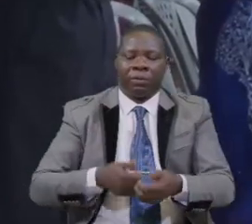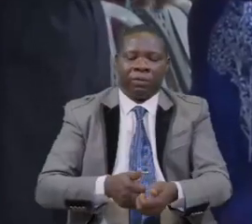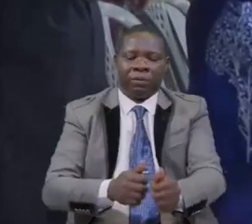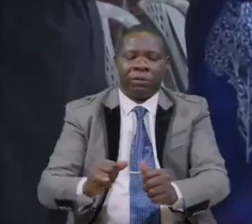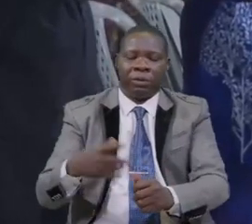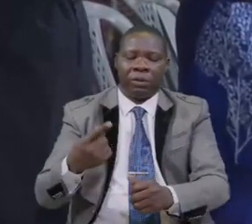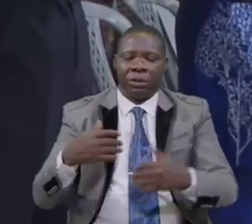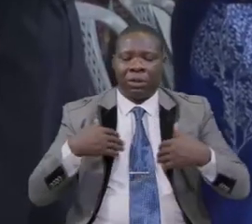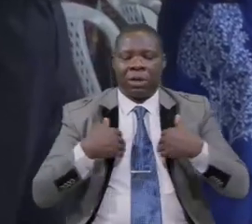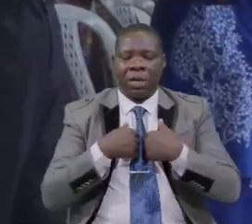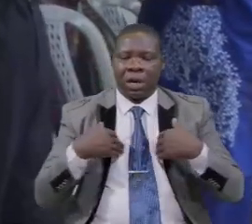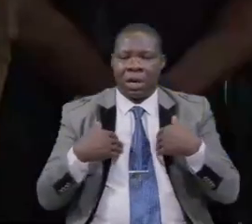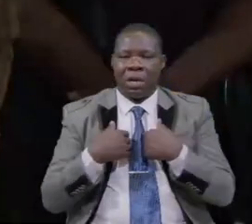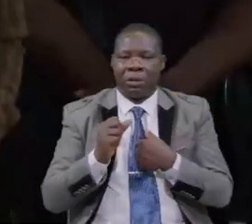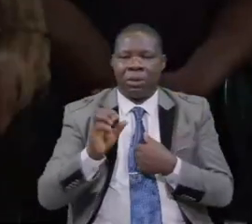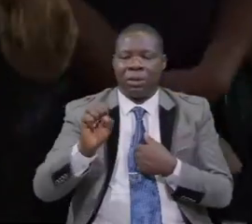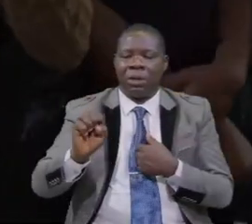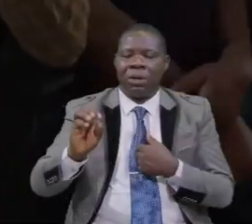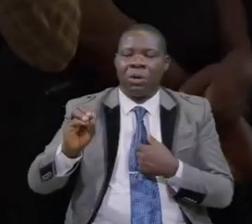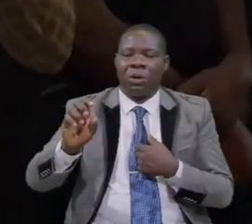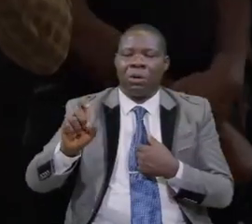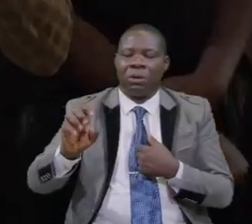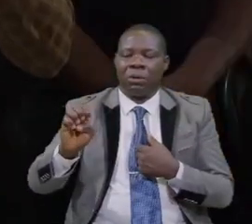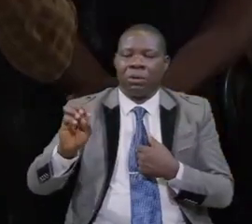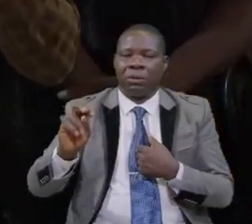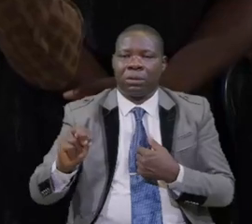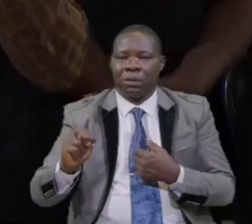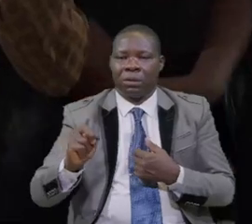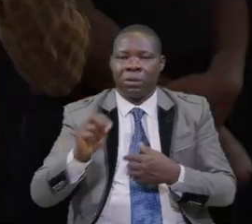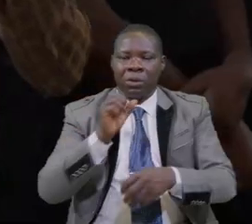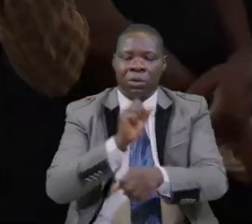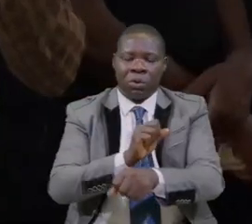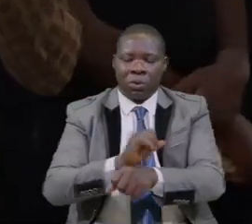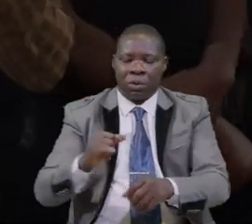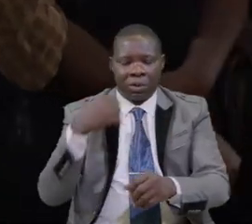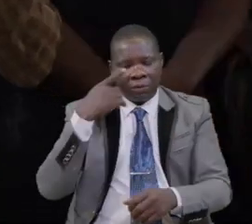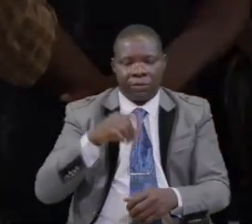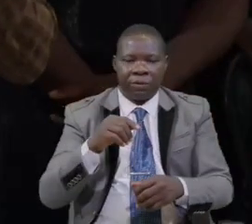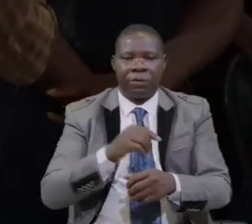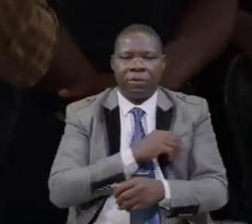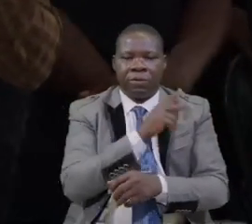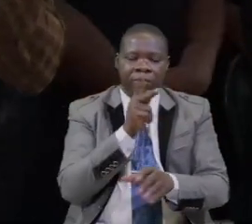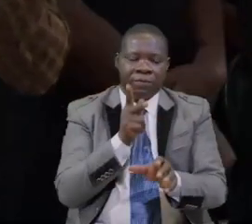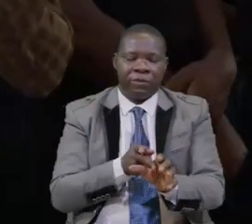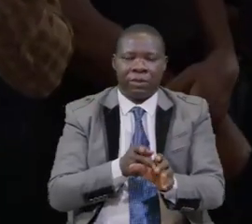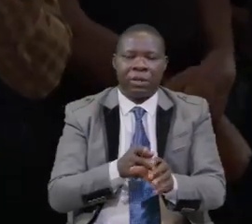Il suivait les bœufs, il travaillait sur le champ physique.